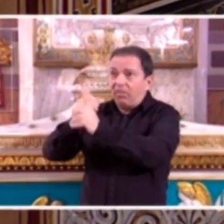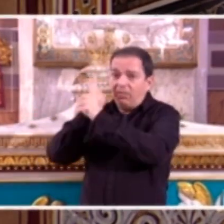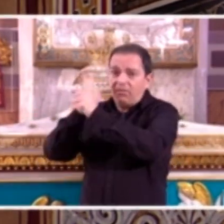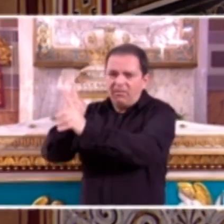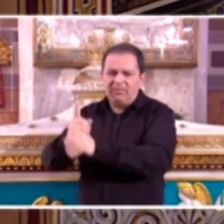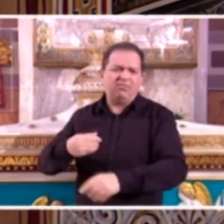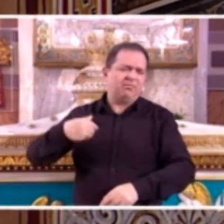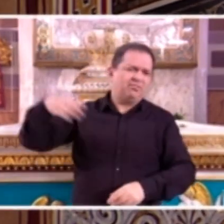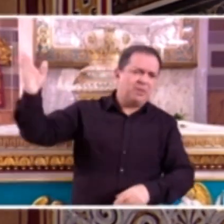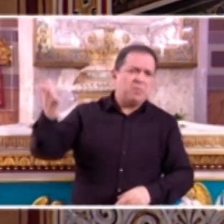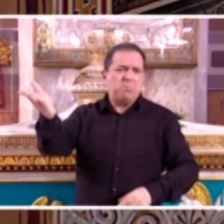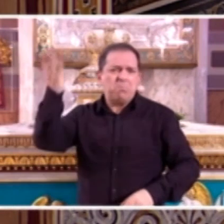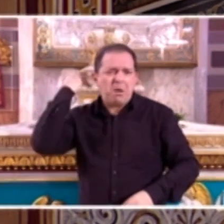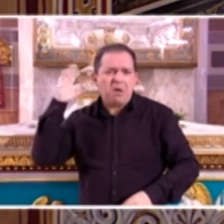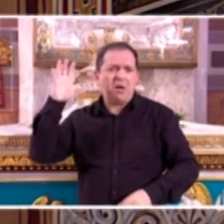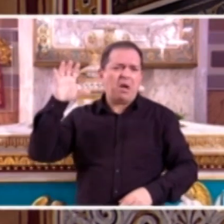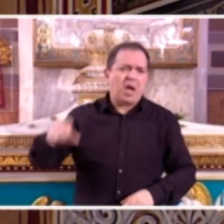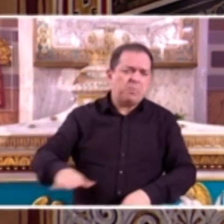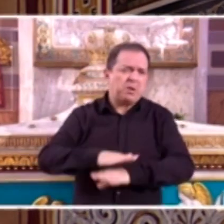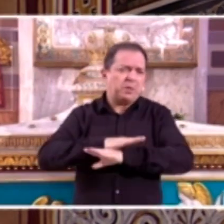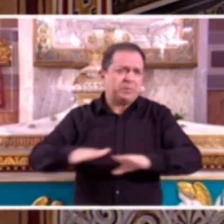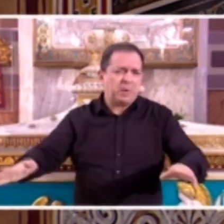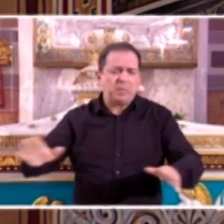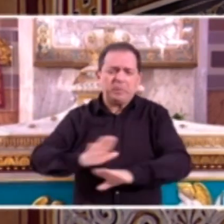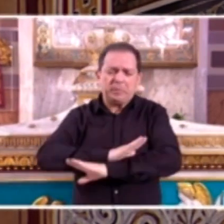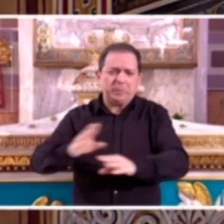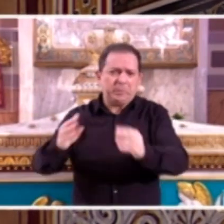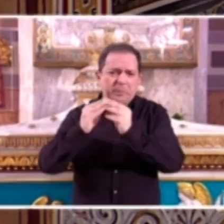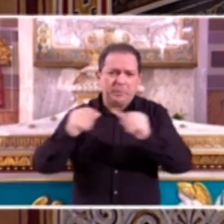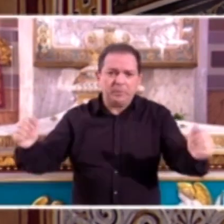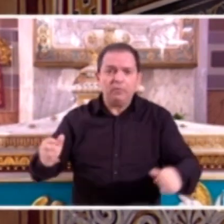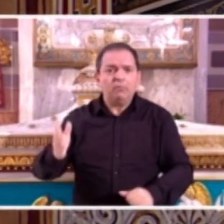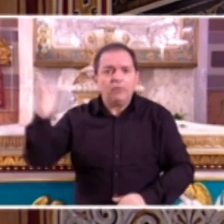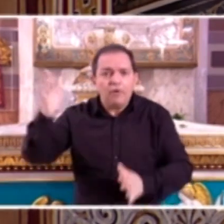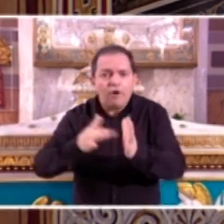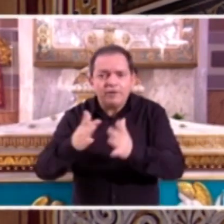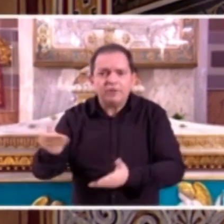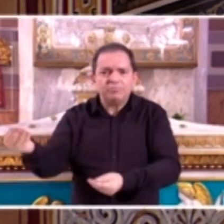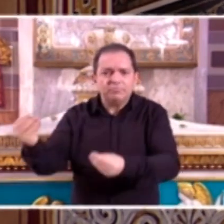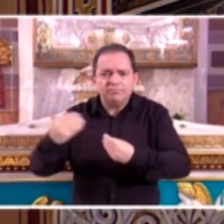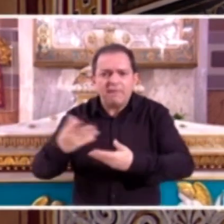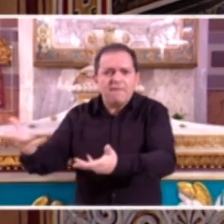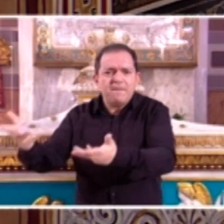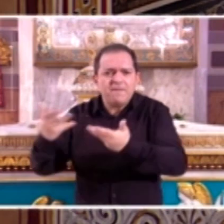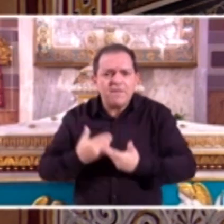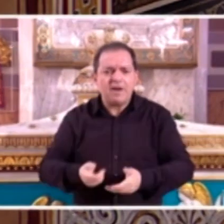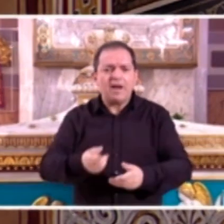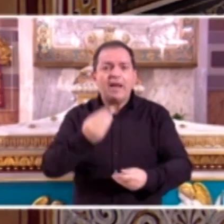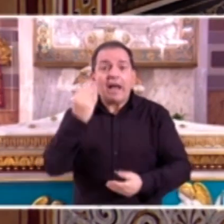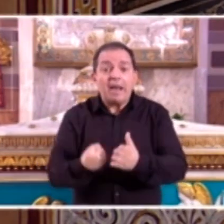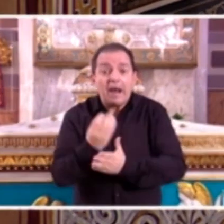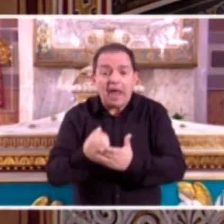Δηλαδή από το Ευαγγέλιο της σωτηρίας, της αγάπης, της χαράς, της